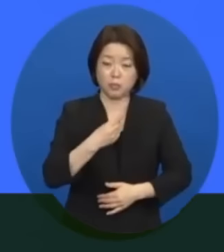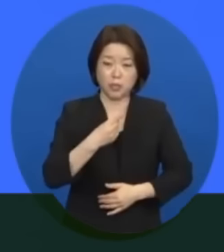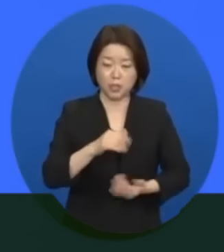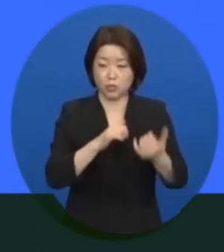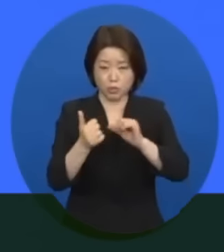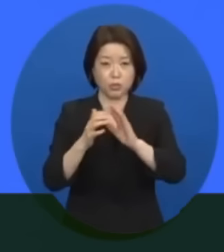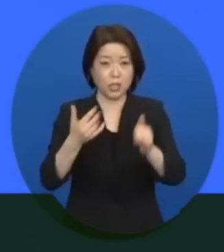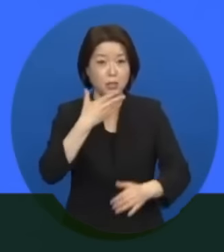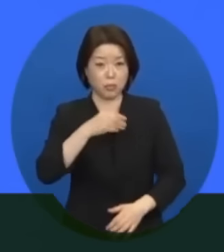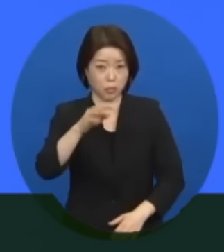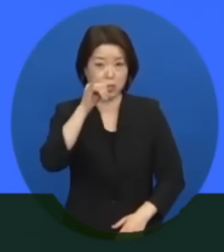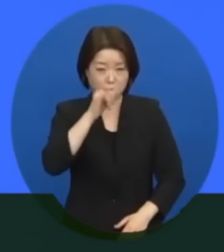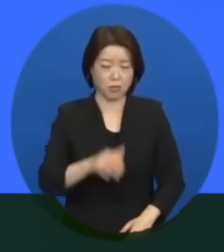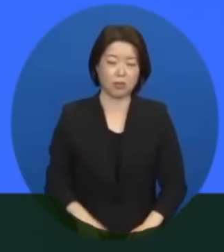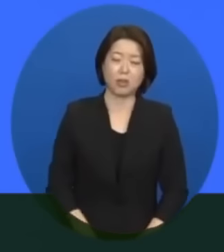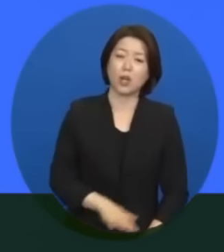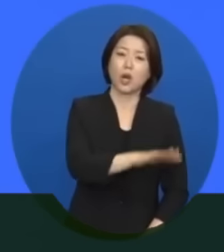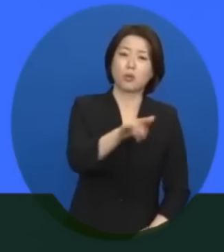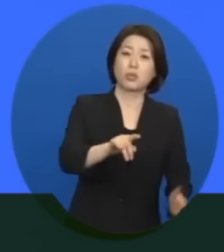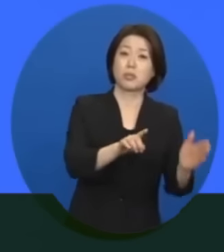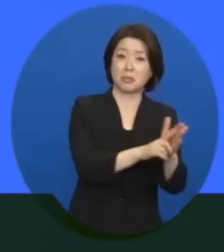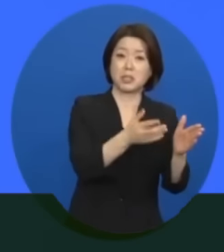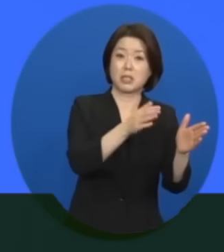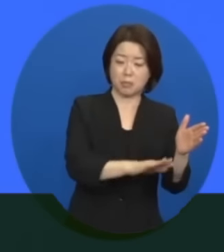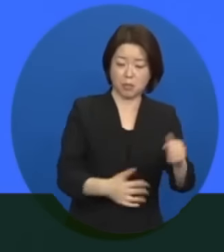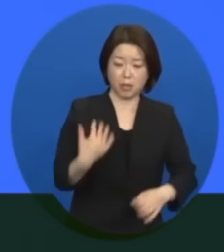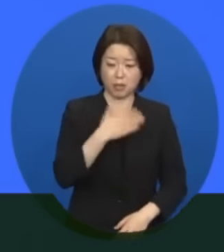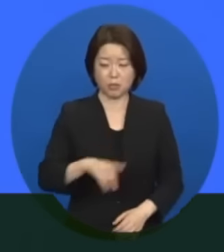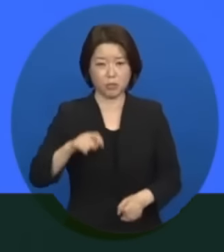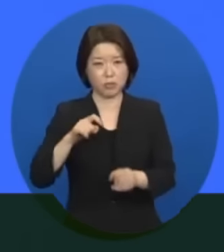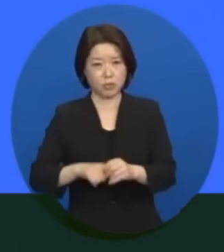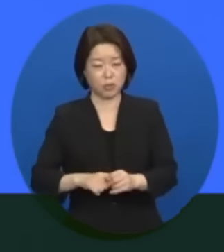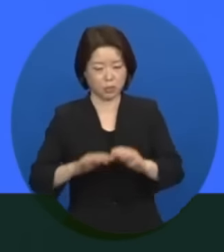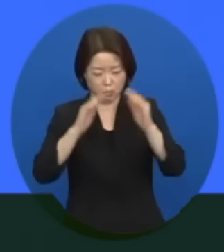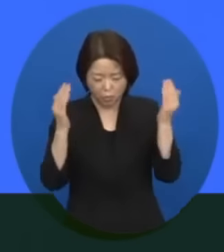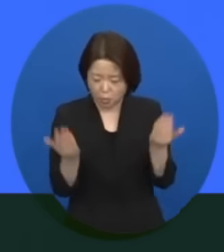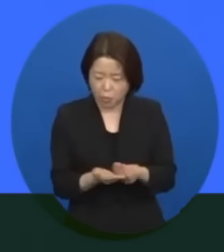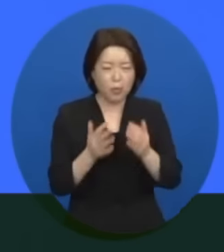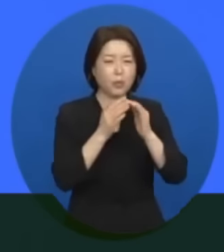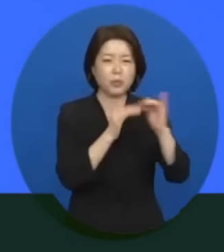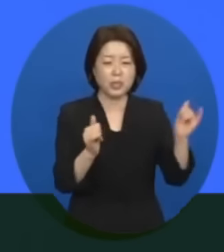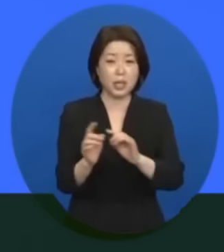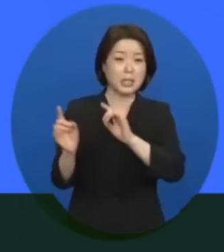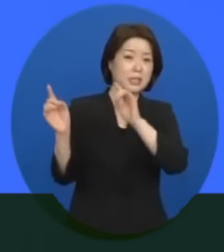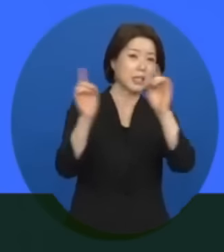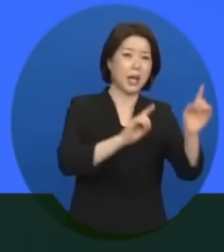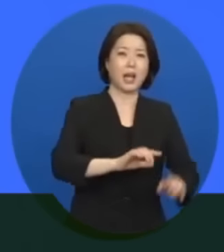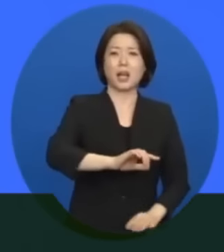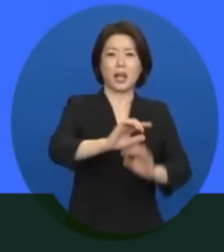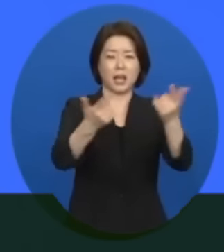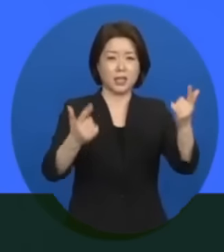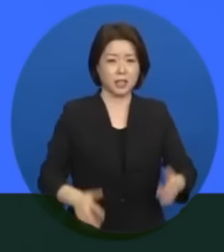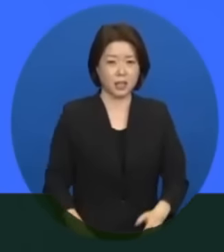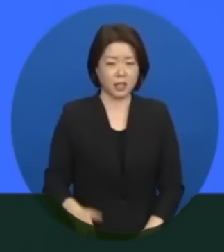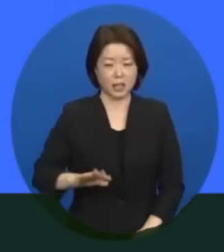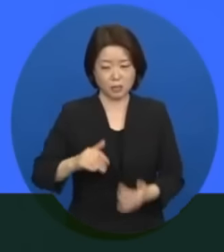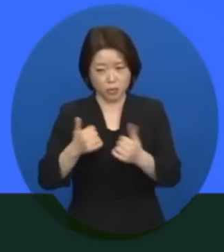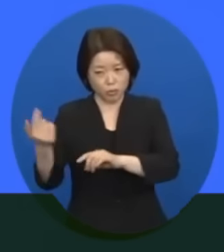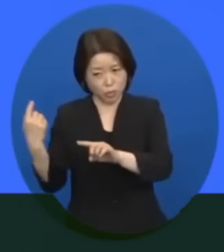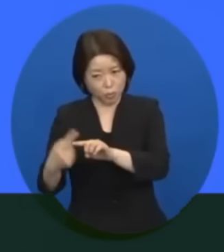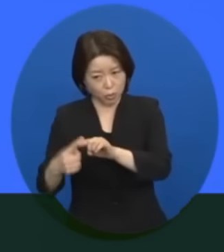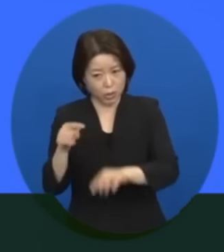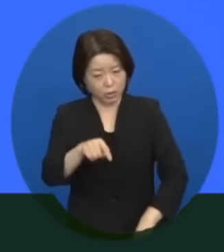비록 믿는다고 해도 육신적으로 사람을 모든 사람을 다 살리는 것은 아니지만 그러나 거의 죽은 것과 다름없는